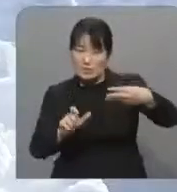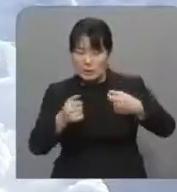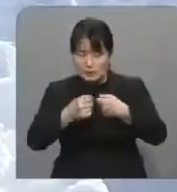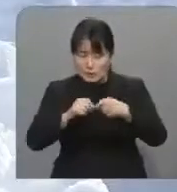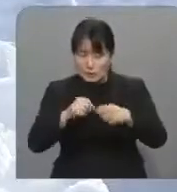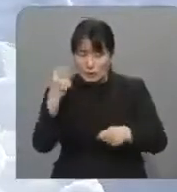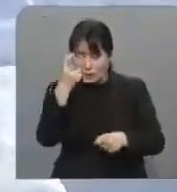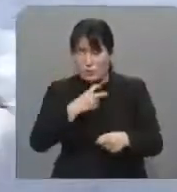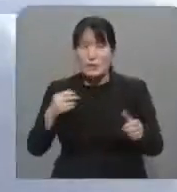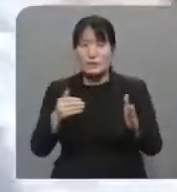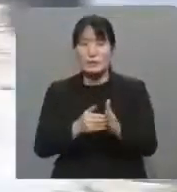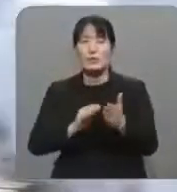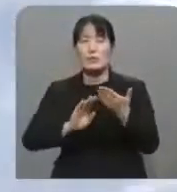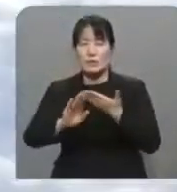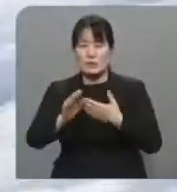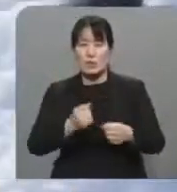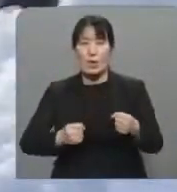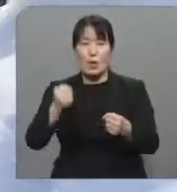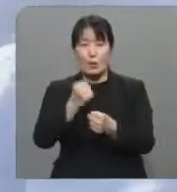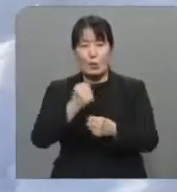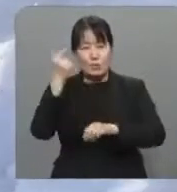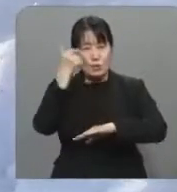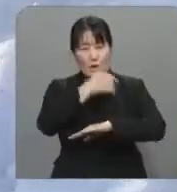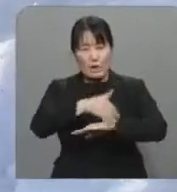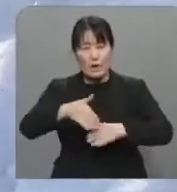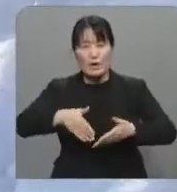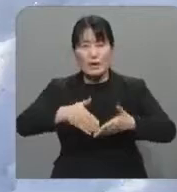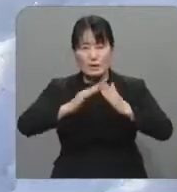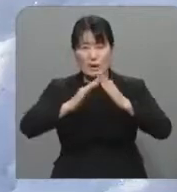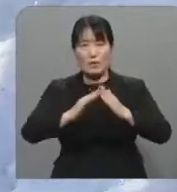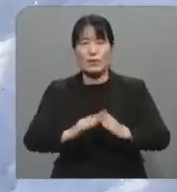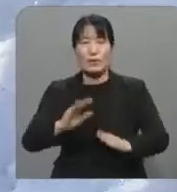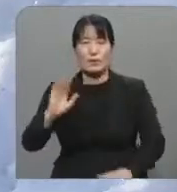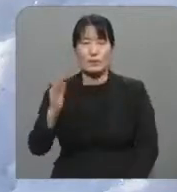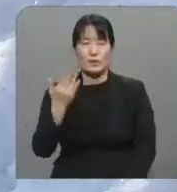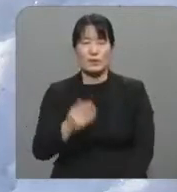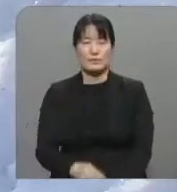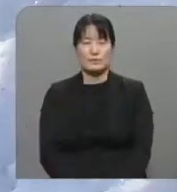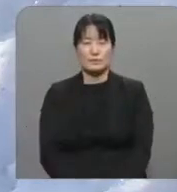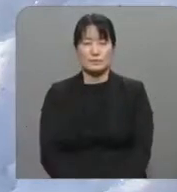피해 조사를 끝낸 뒤 복구 계획을 수립하기로 했습니다. KBS 뉴스 박상입니다.